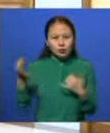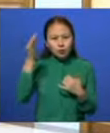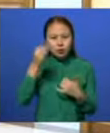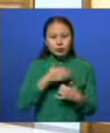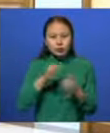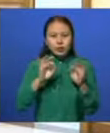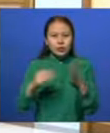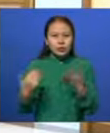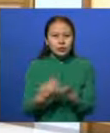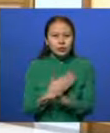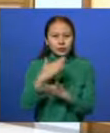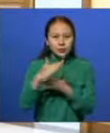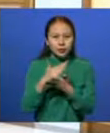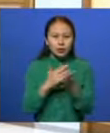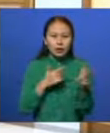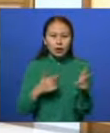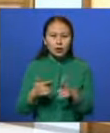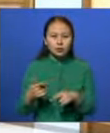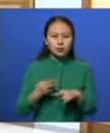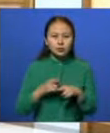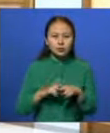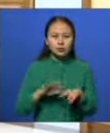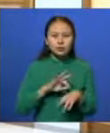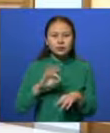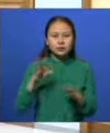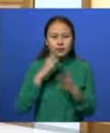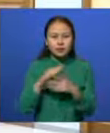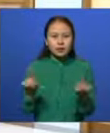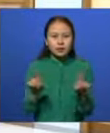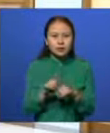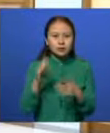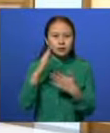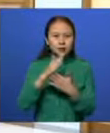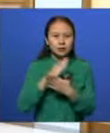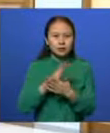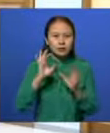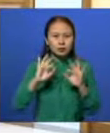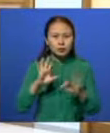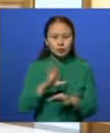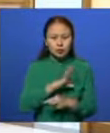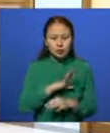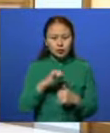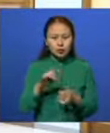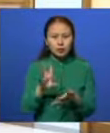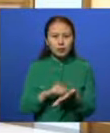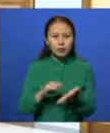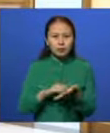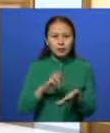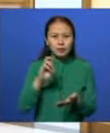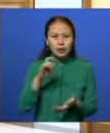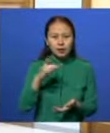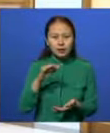ережені жеңілдету керек деп санаймыз. Әлемнің озық елдерінде мұндай ереже талап емес, ұсыныс ретінде қолданылады. Мәселен, Бельгия мен